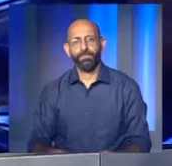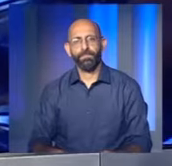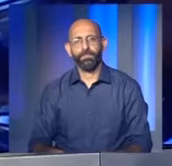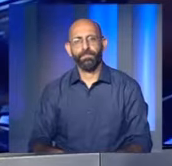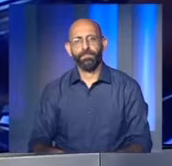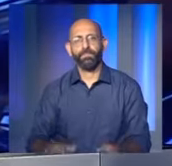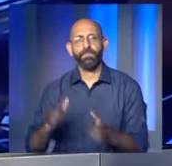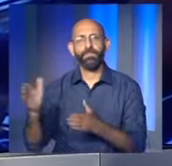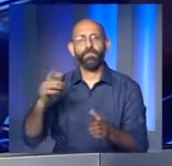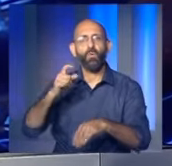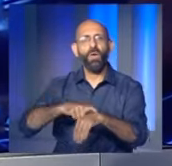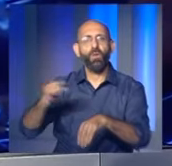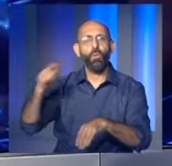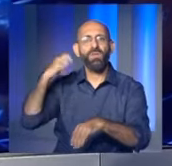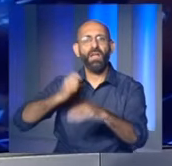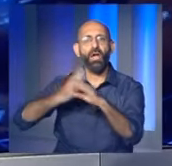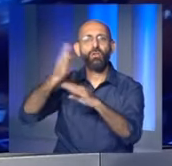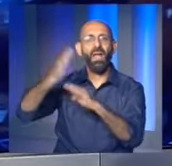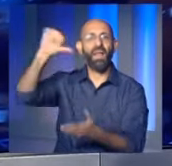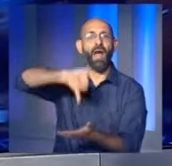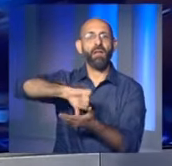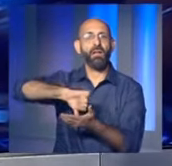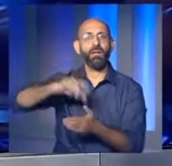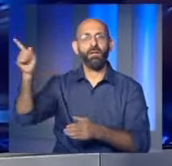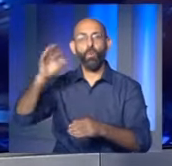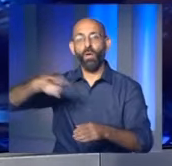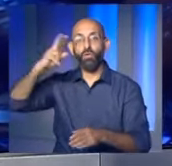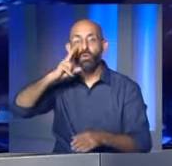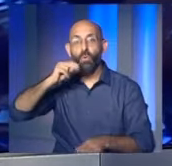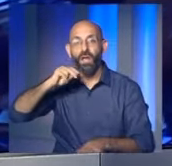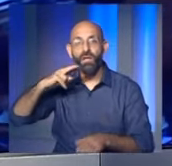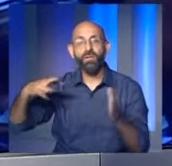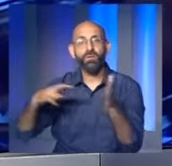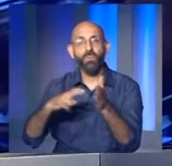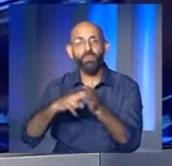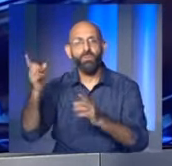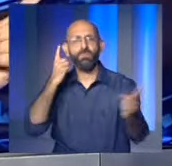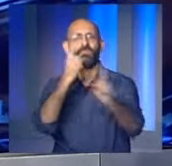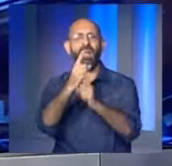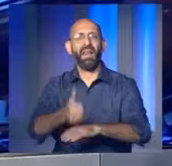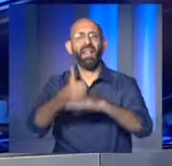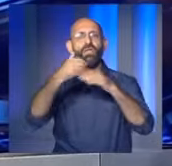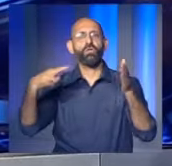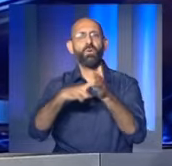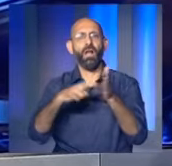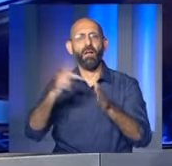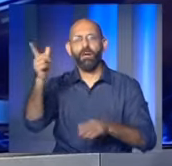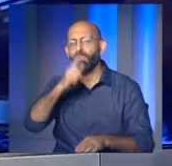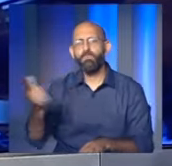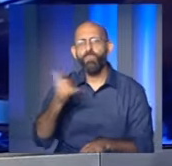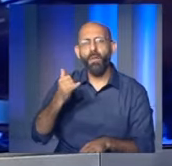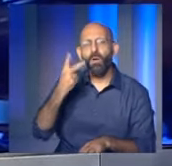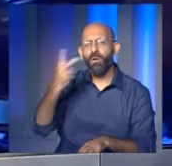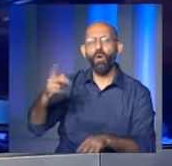وقت لاحق اجتمع وزير الخارجية الإيراني في العاصمة السورية دمشق مع الرئيس السوري بشار الأسد، الذي قال إن المقاومة